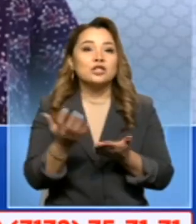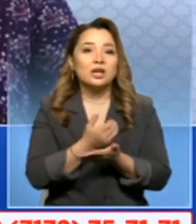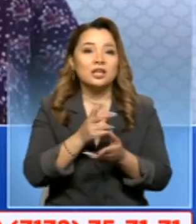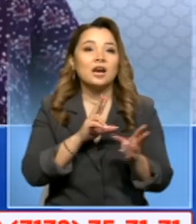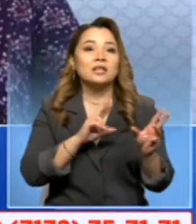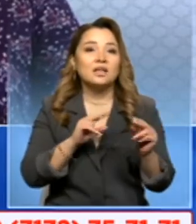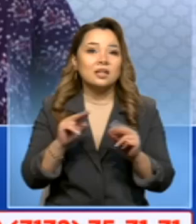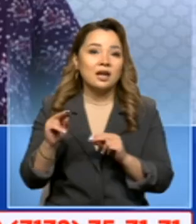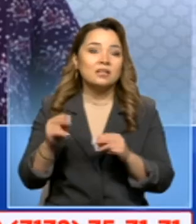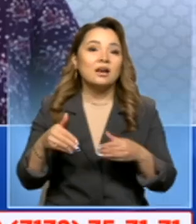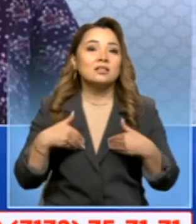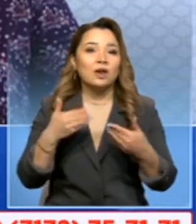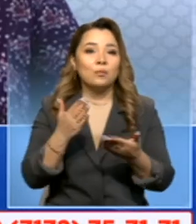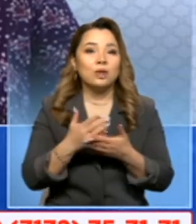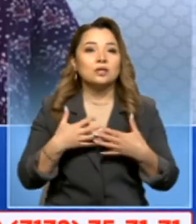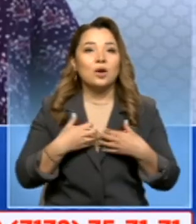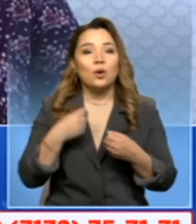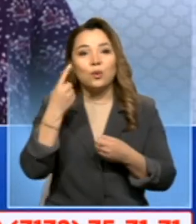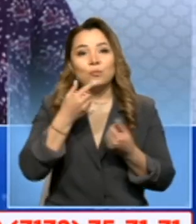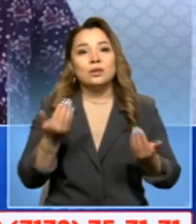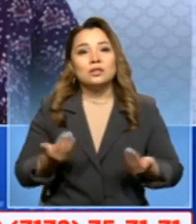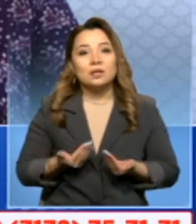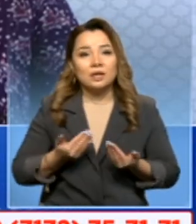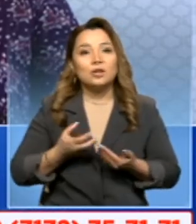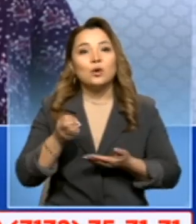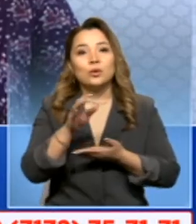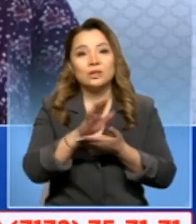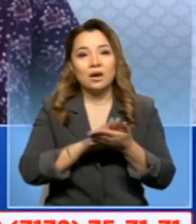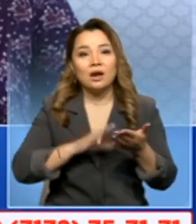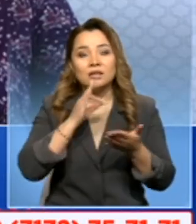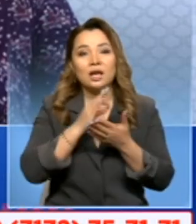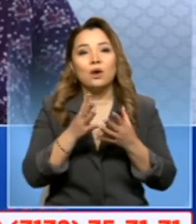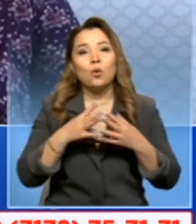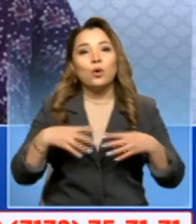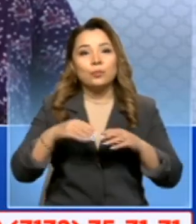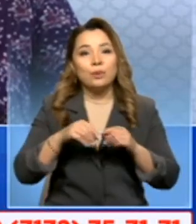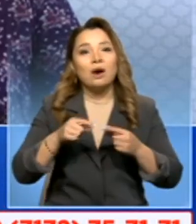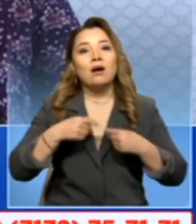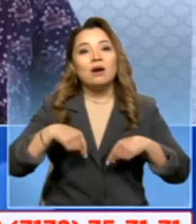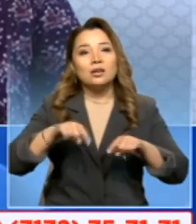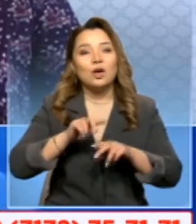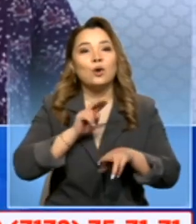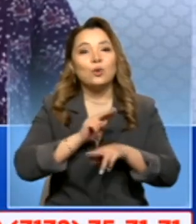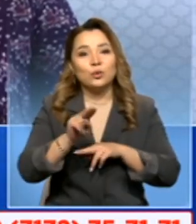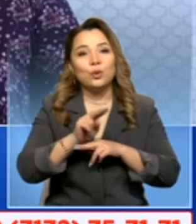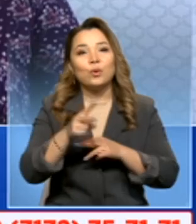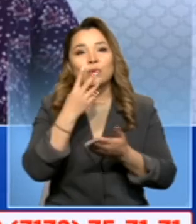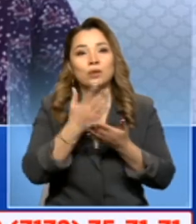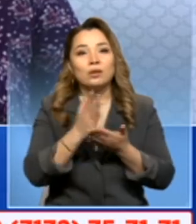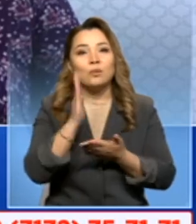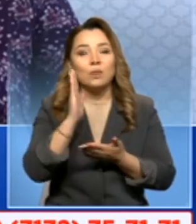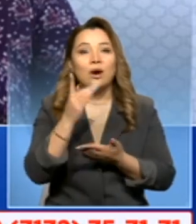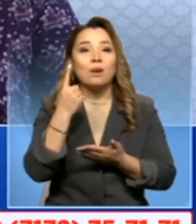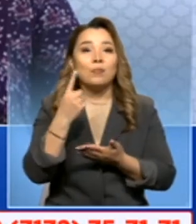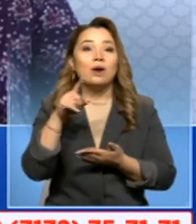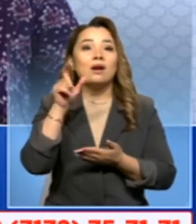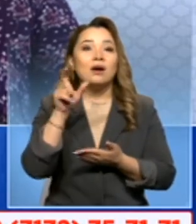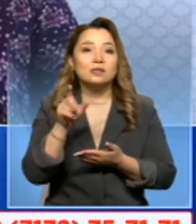сәттілік тілейміз. Осы салауатты өмір салтын әрі қарай ұстанып, отбасыңызға, айналаңызға үйретіп жүре беріңіз. Бір